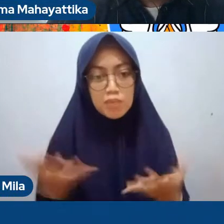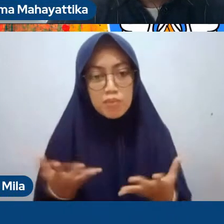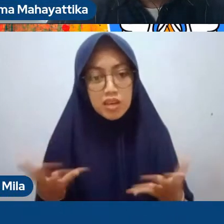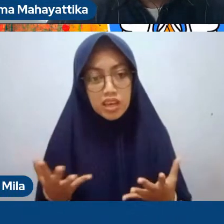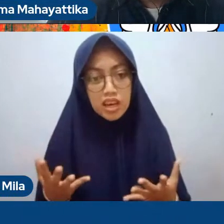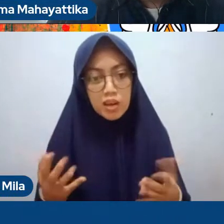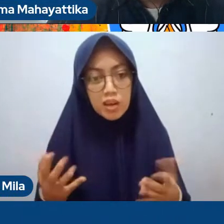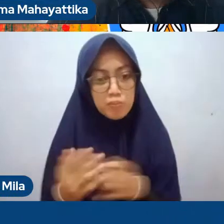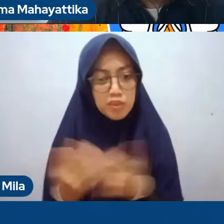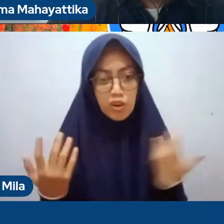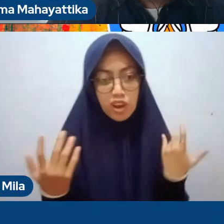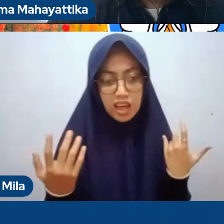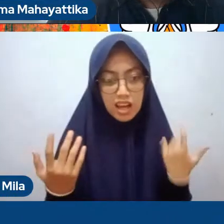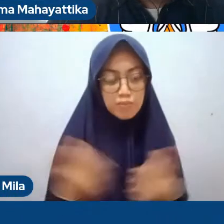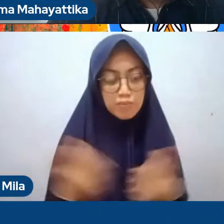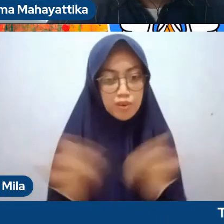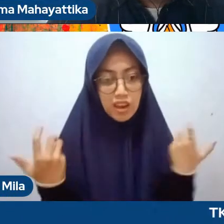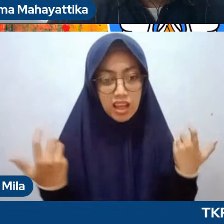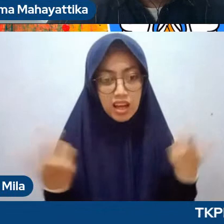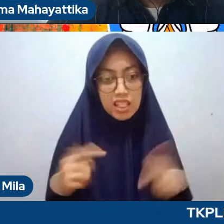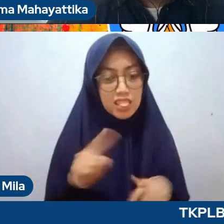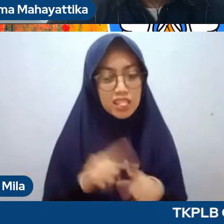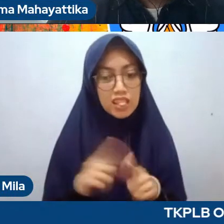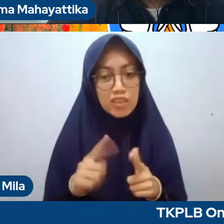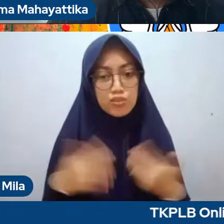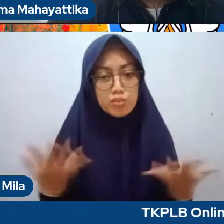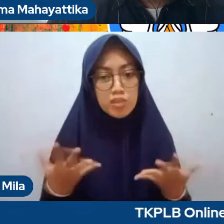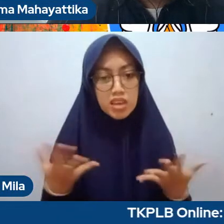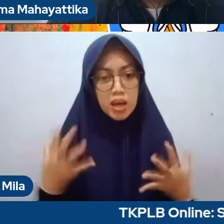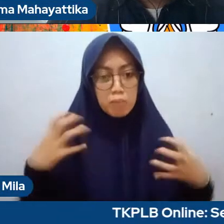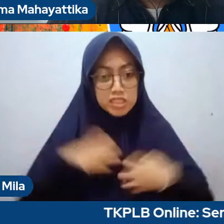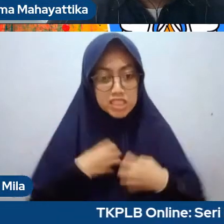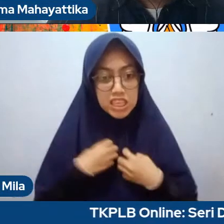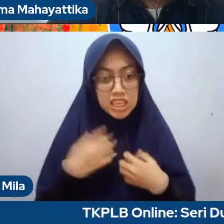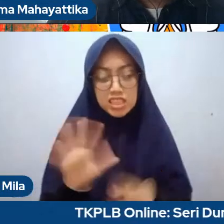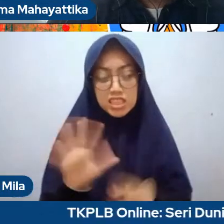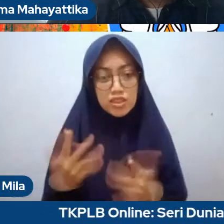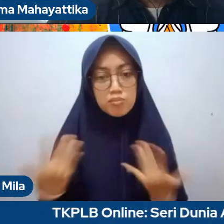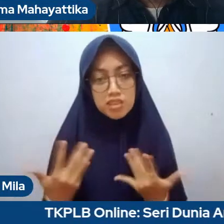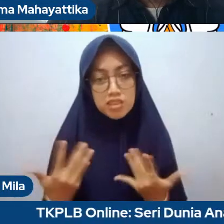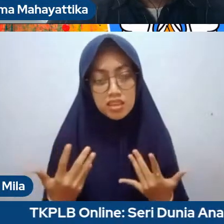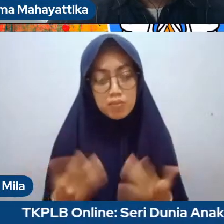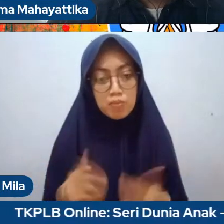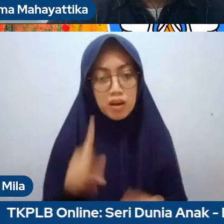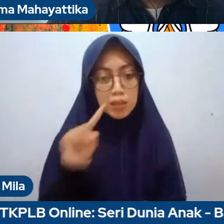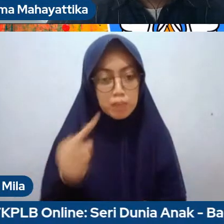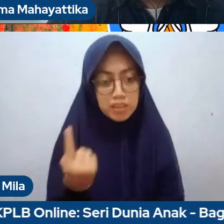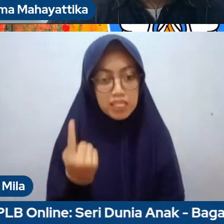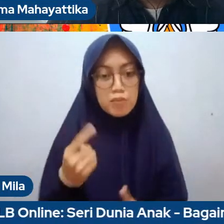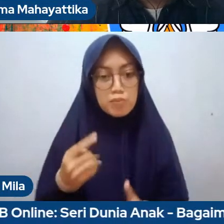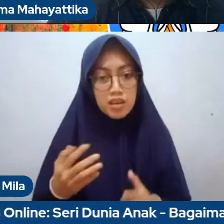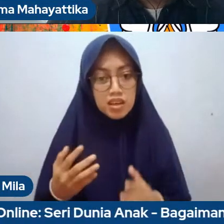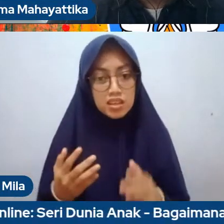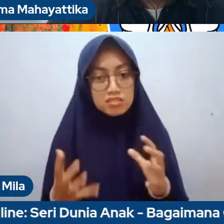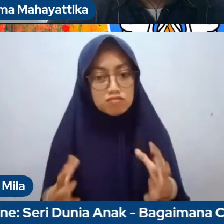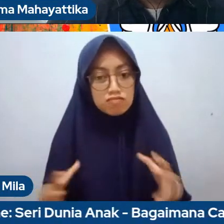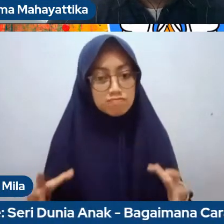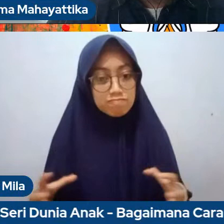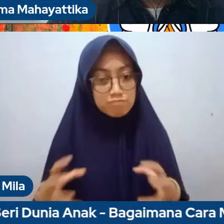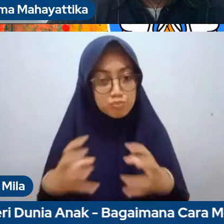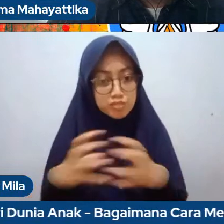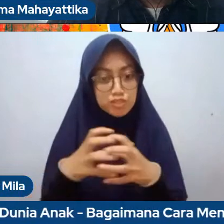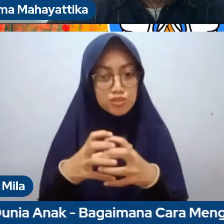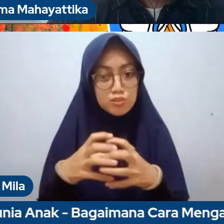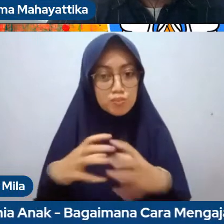reject gitu kan. Itu tadi mungkin karena trustnya belum kebangun. Jadi memang PR kita yang pertama, trust itu kan terbentuk 0-2 tahun